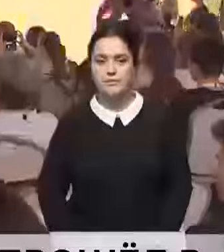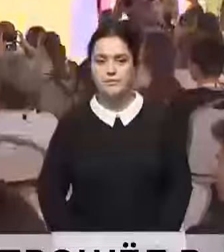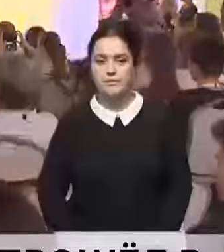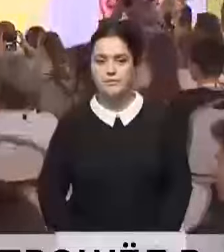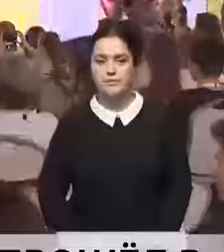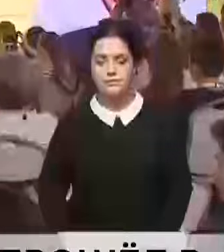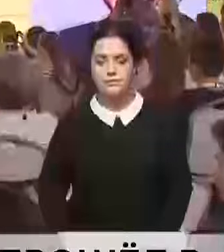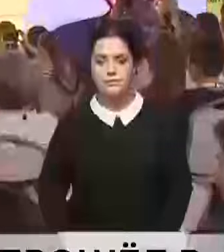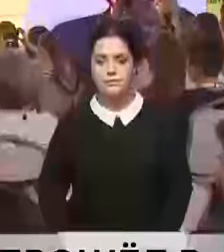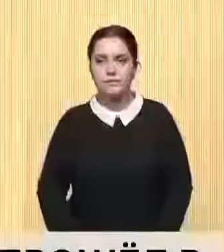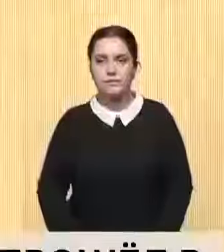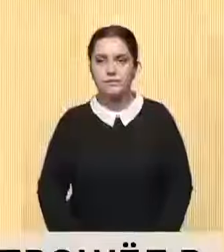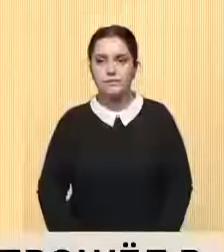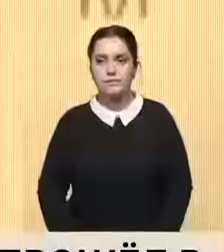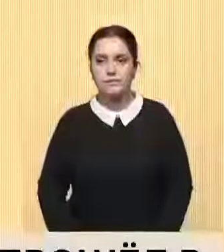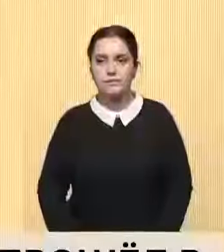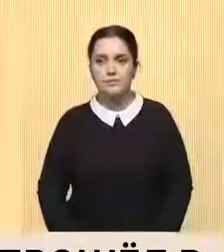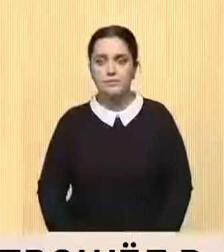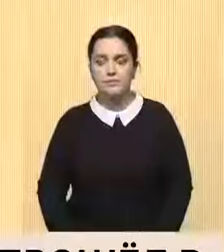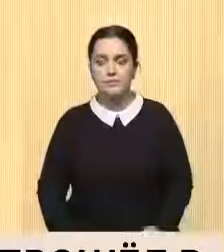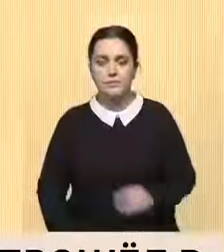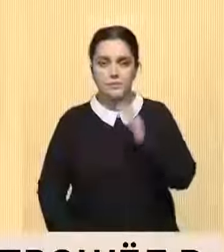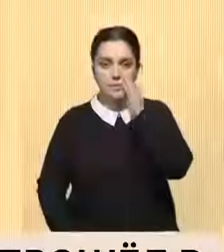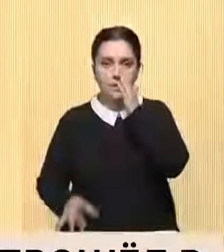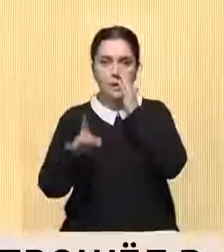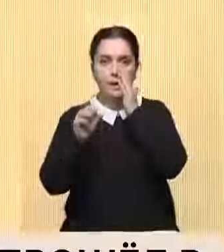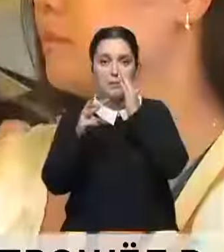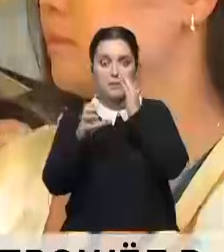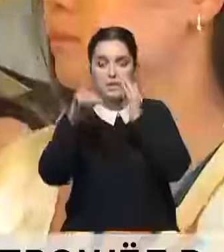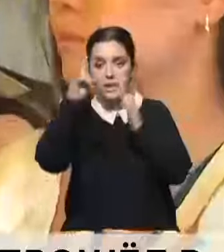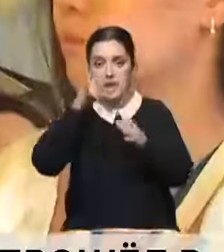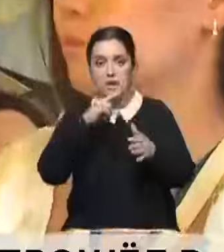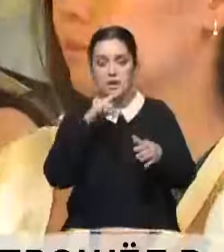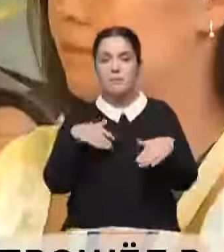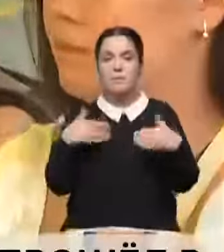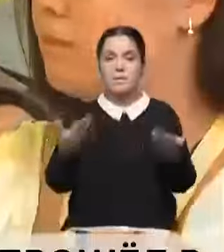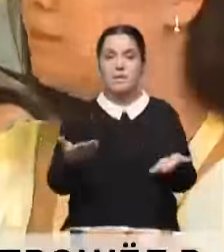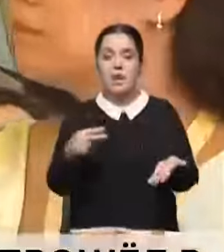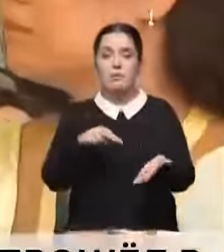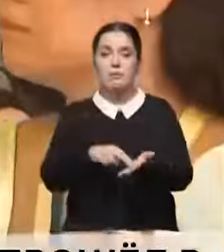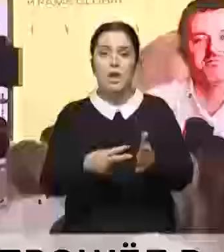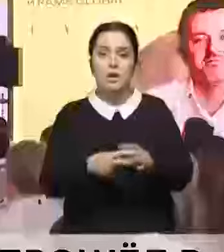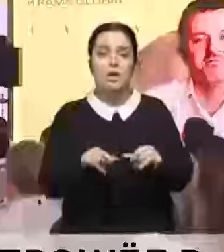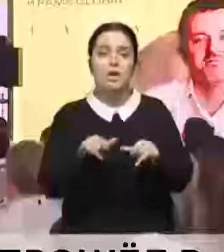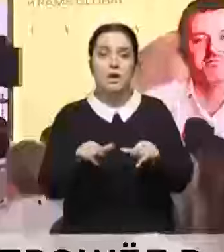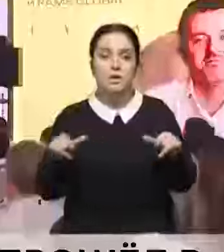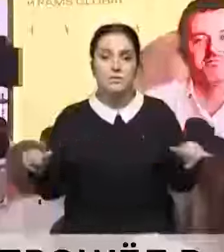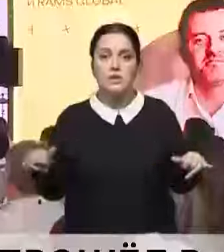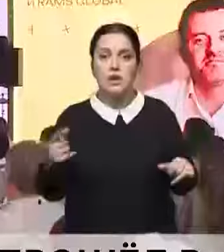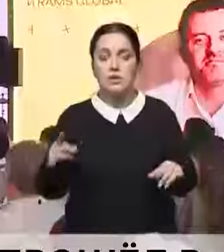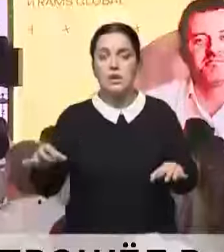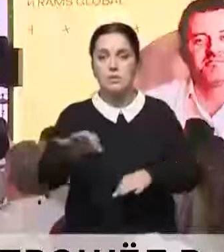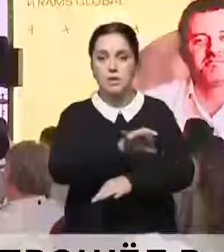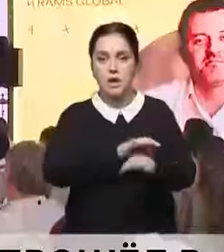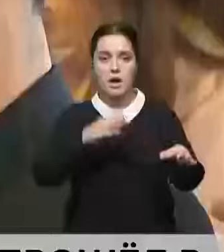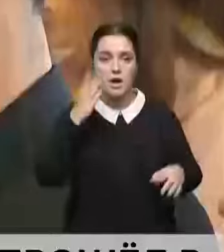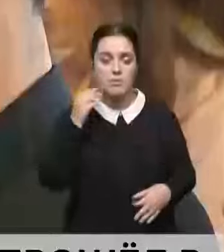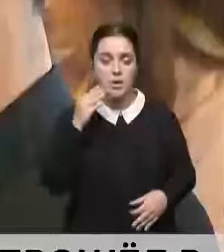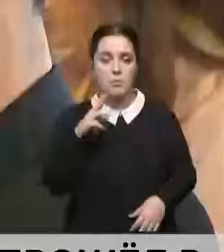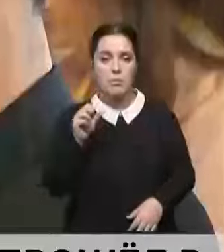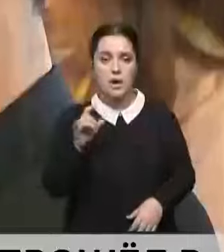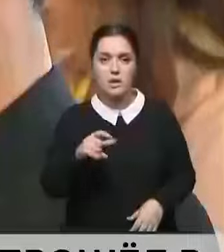На форуме экспертов сферы строительства компания «РАМС Казахстан» представила планы развития жилищного сектора страны. Один из проектов – «Алматы Парк» –